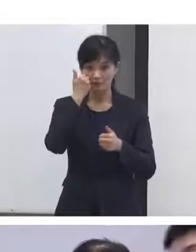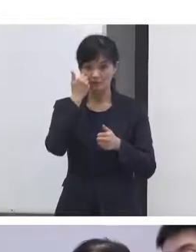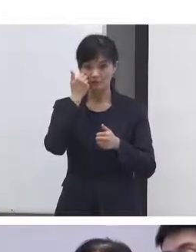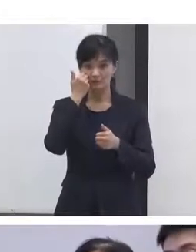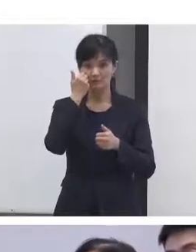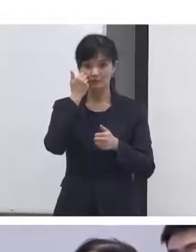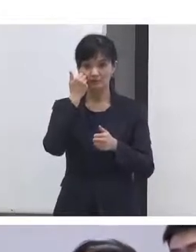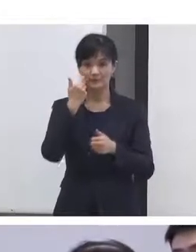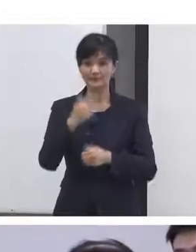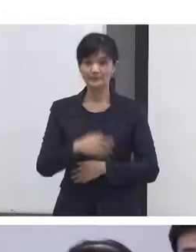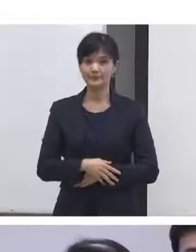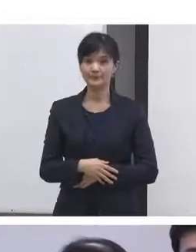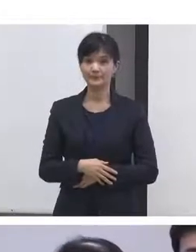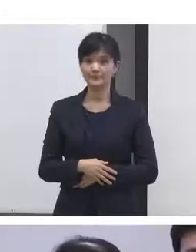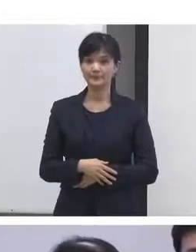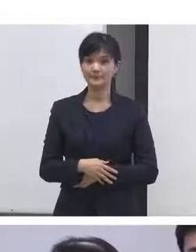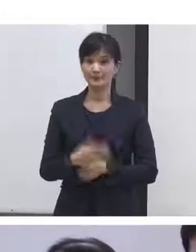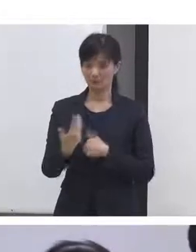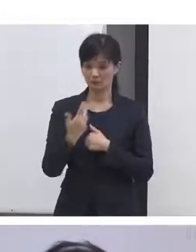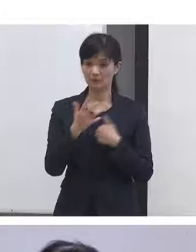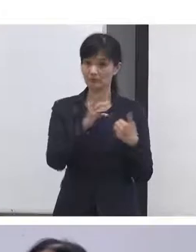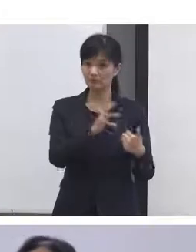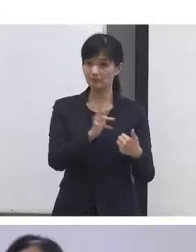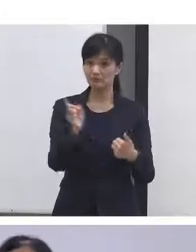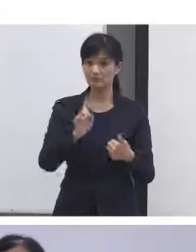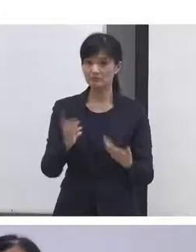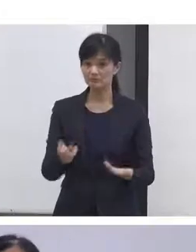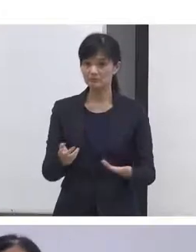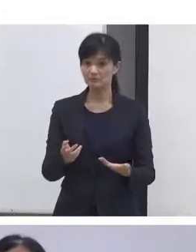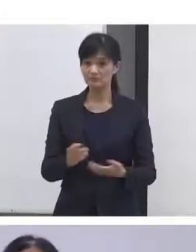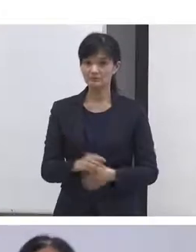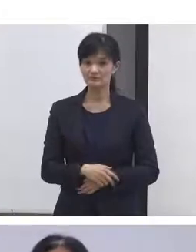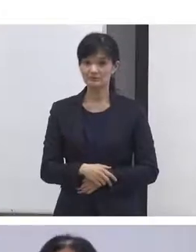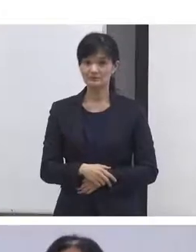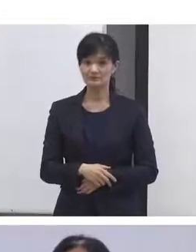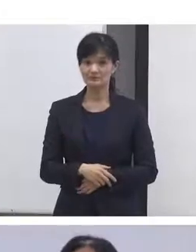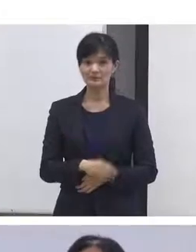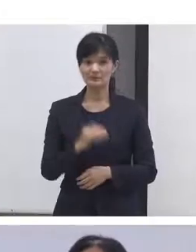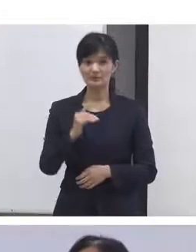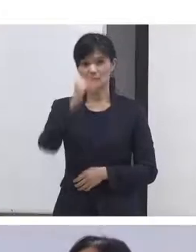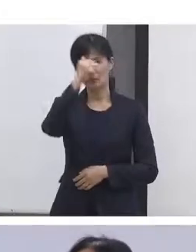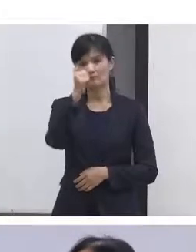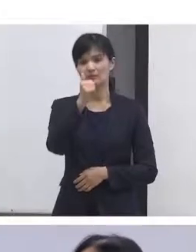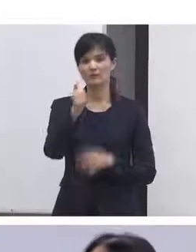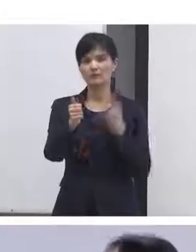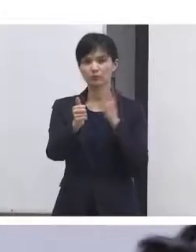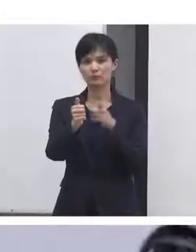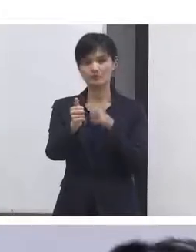道？这是要问讲者吗？其实应该要问高嘉良吧？